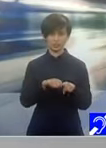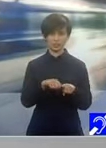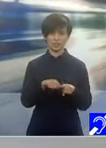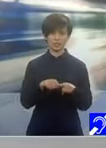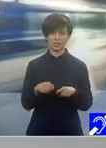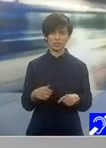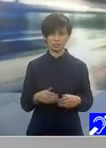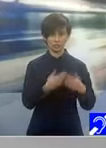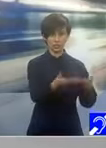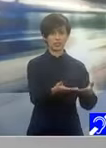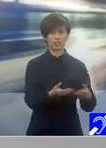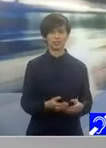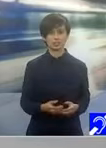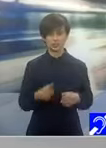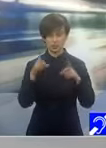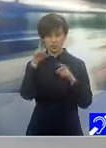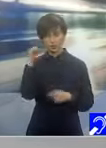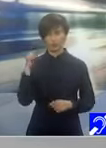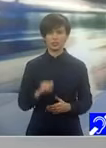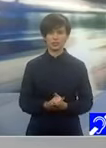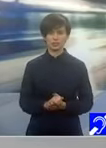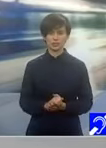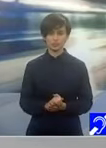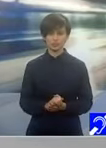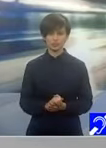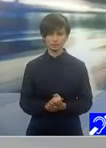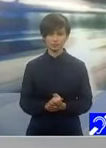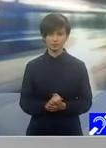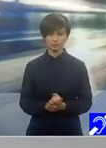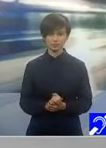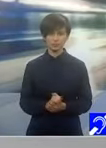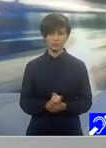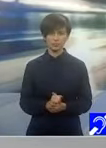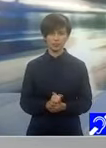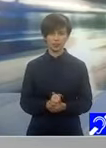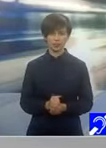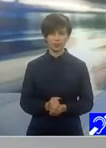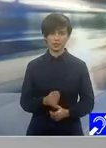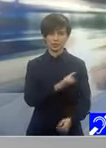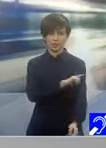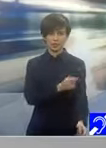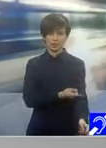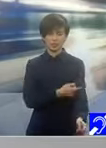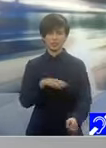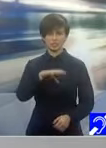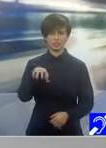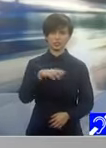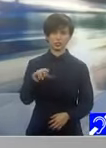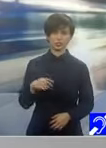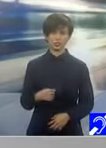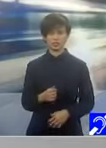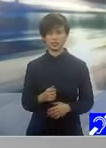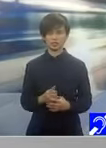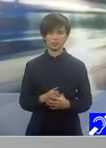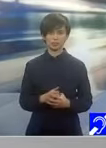redat publicului. Da. Apatia autorităților județene. Deci am repetat nenumărat rânduri, am